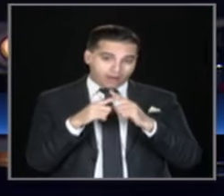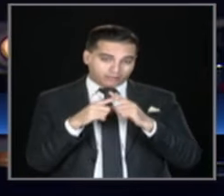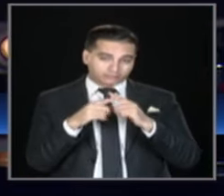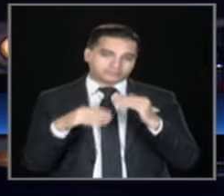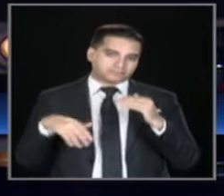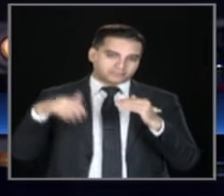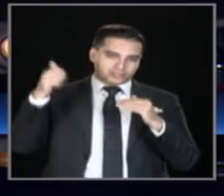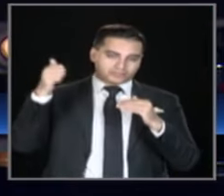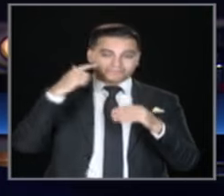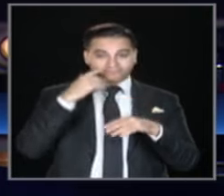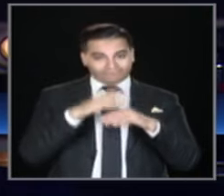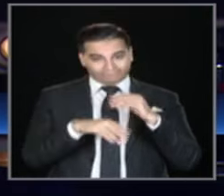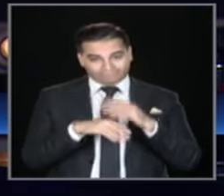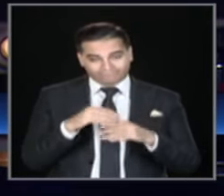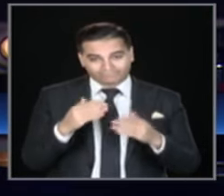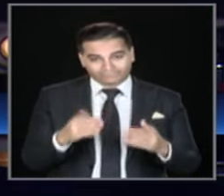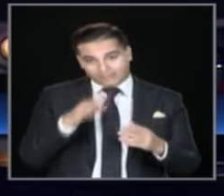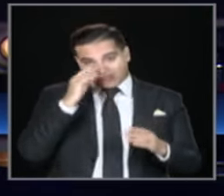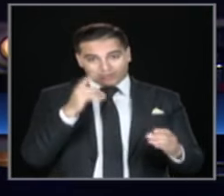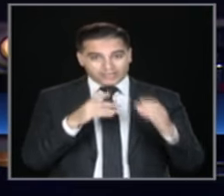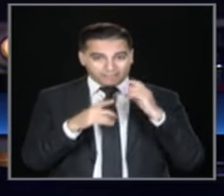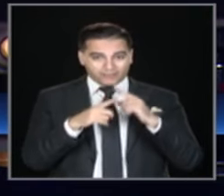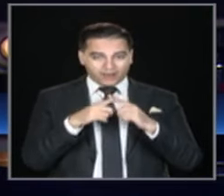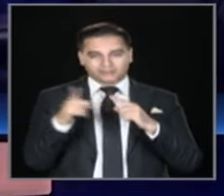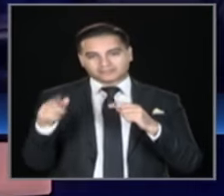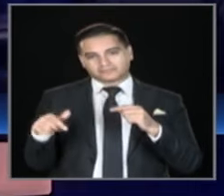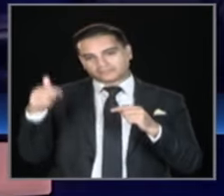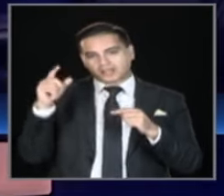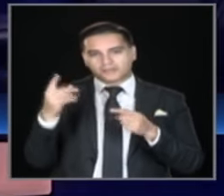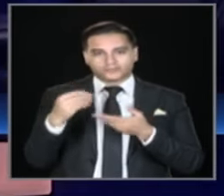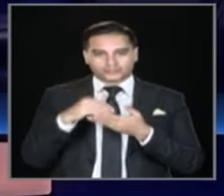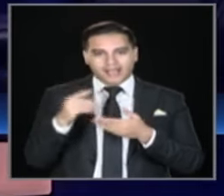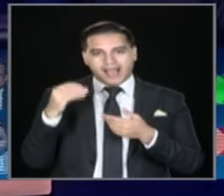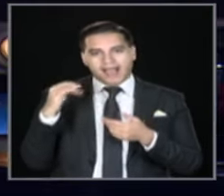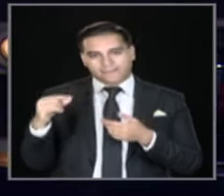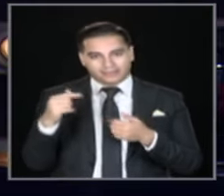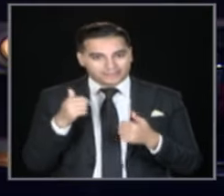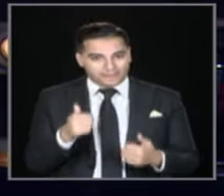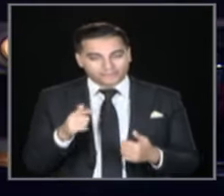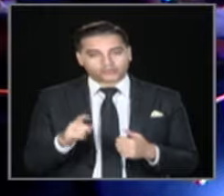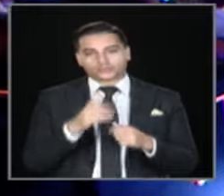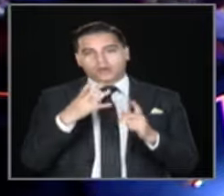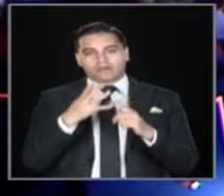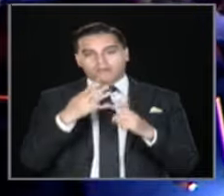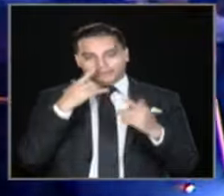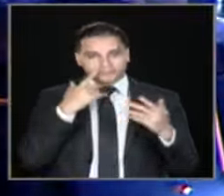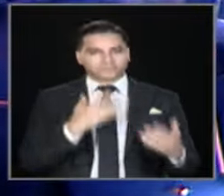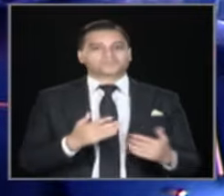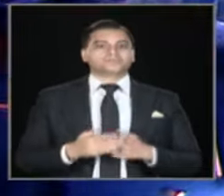دي هنلعب على هدف الذهبي لو اجابتك غلط احمد سليمان 15 نقطه السؤال